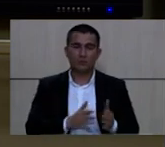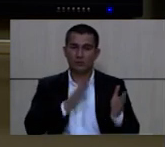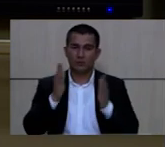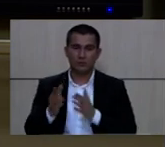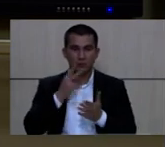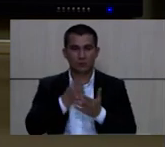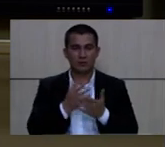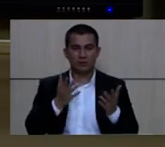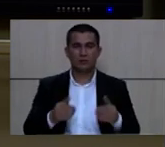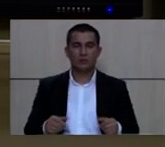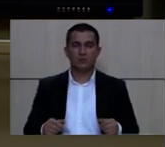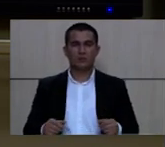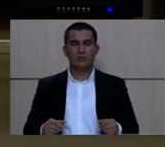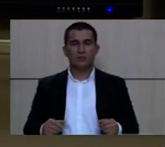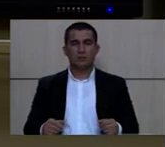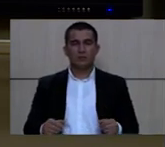topshirig'imiz.